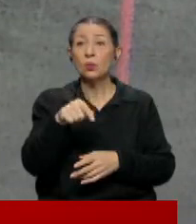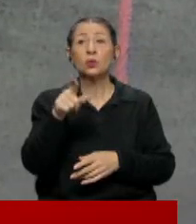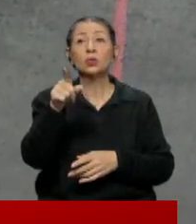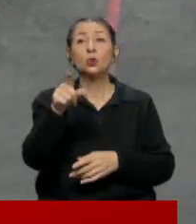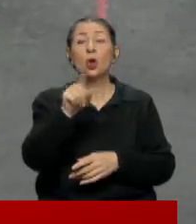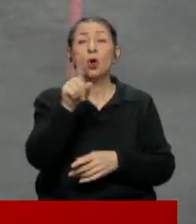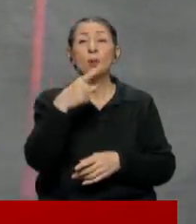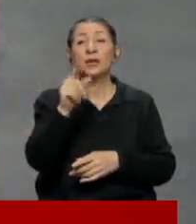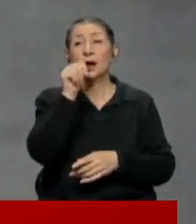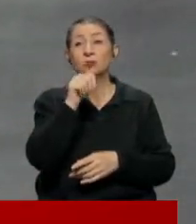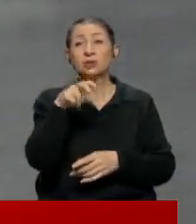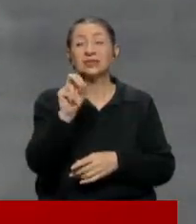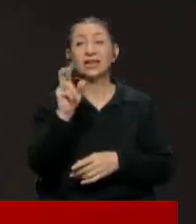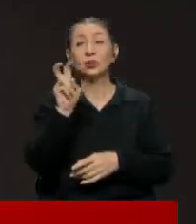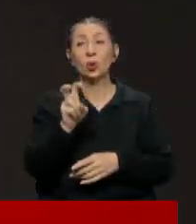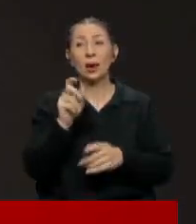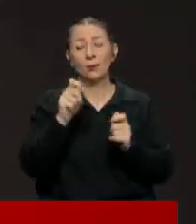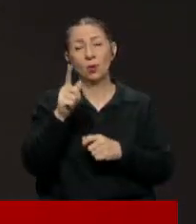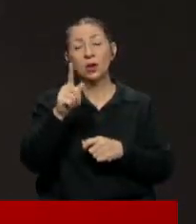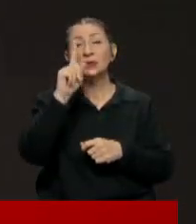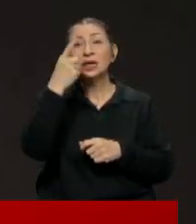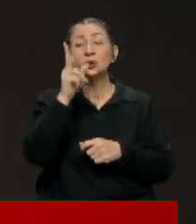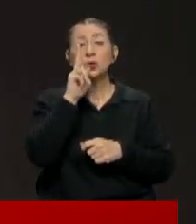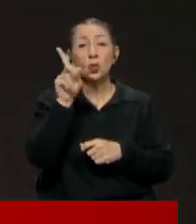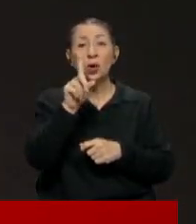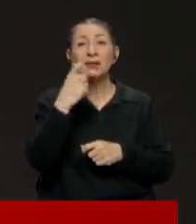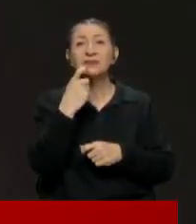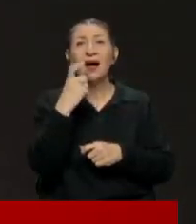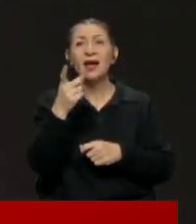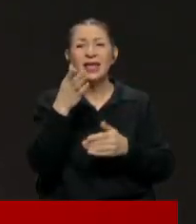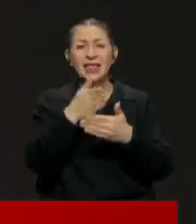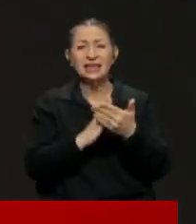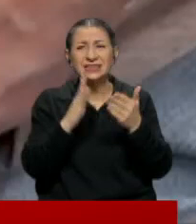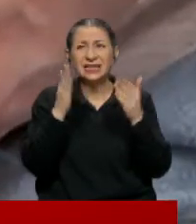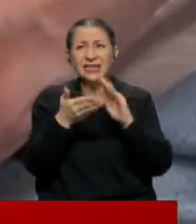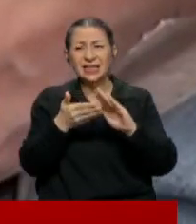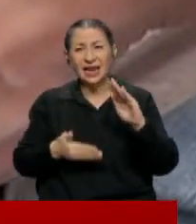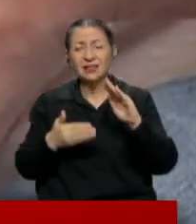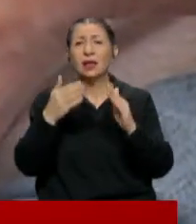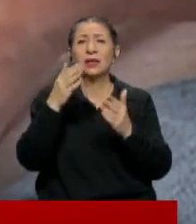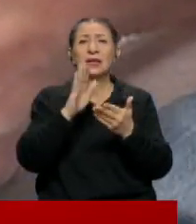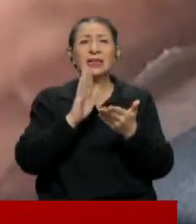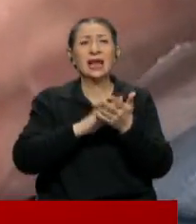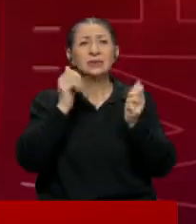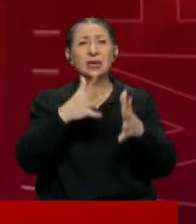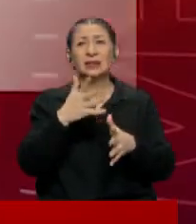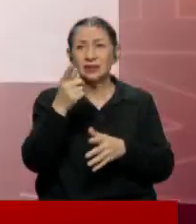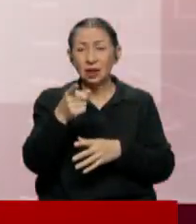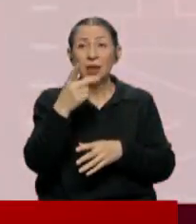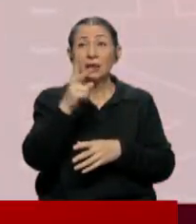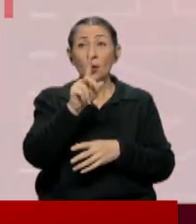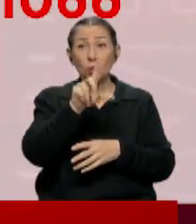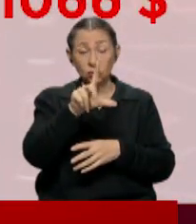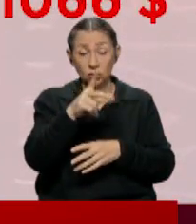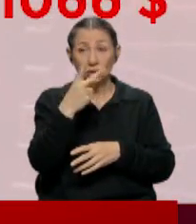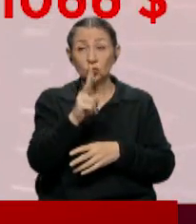ise 10.680 dolar ediyor. Sadece son 10 yılda neredeyse yarısına geriledi kıdem tazminatının alım gücü.